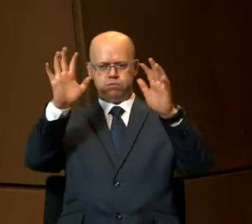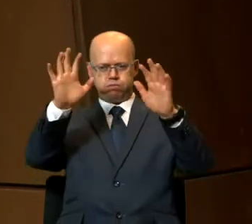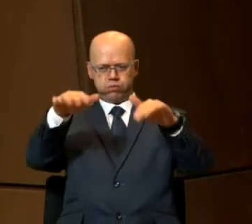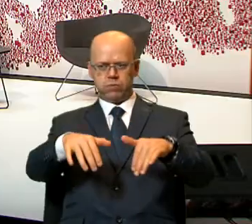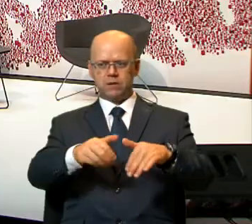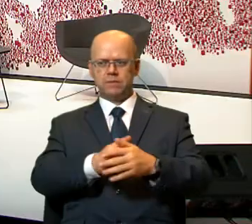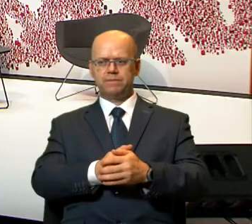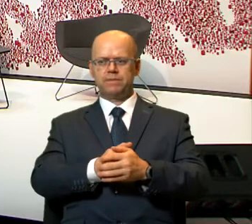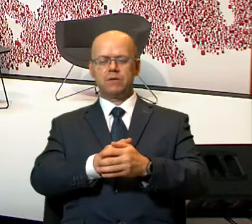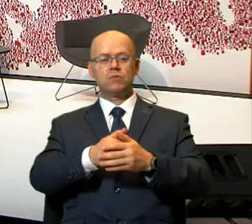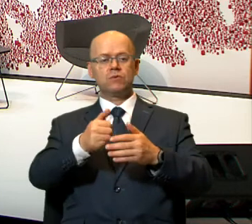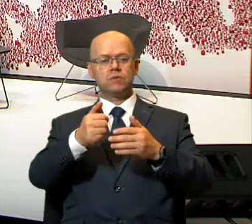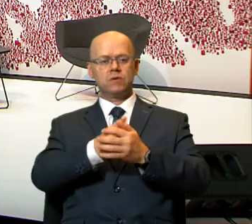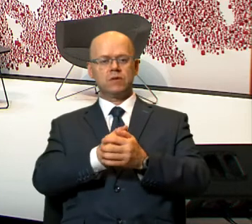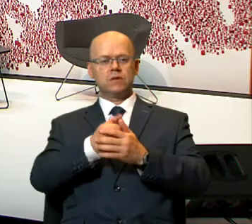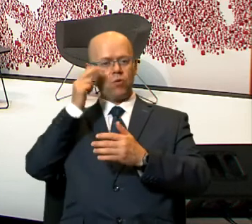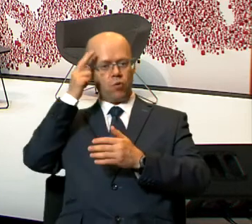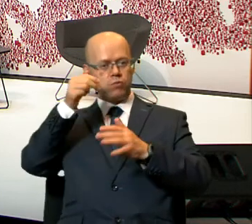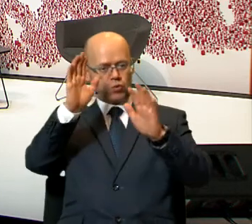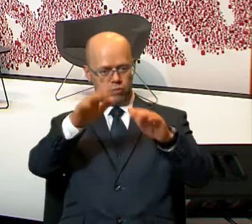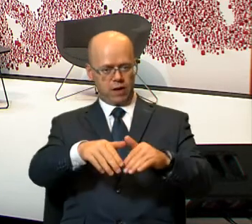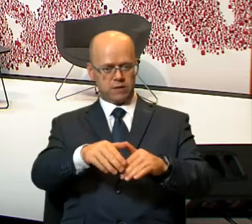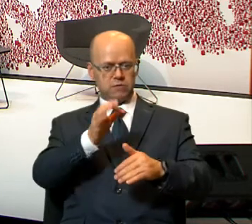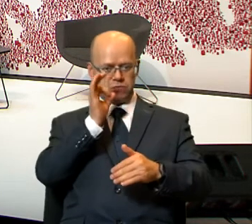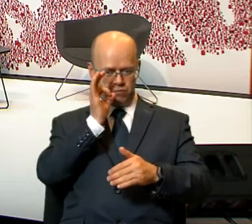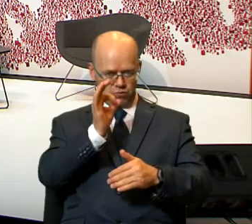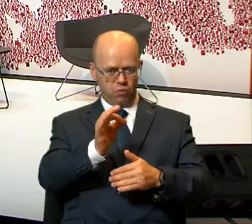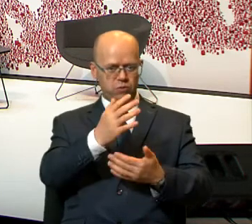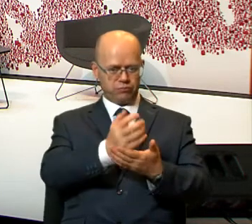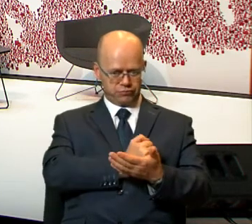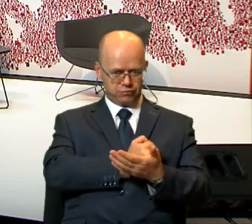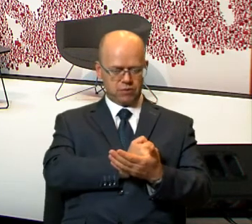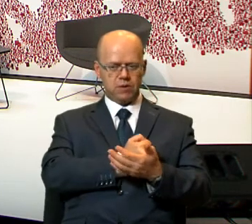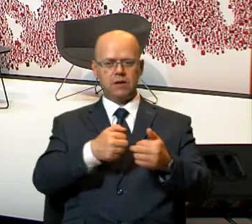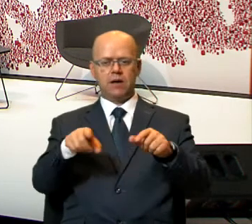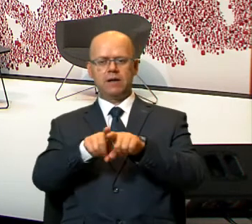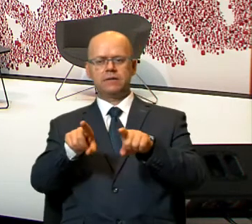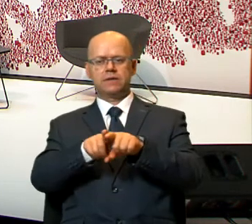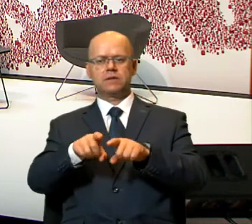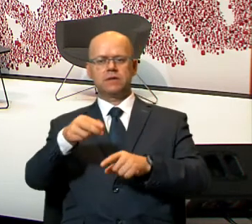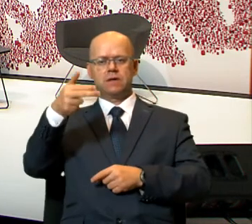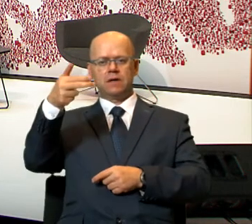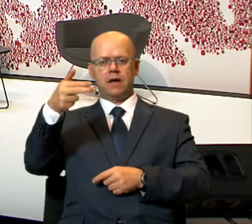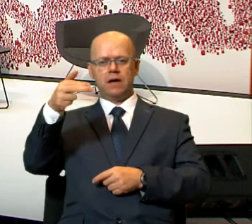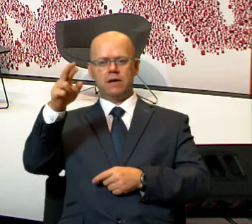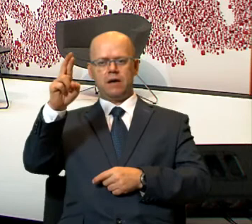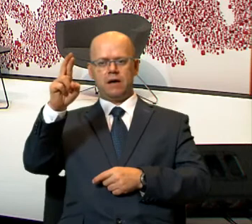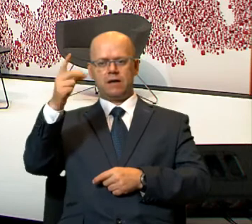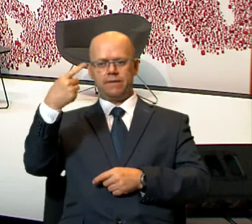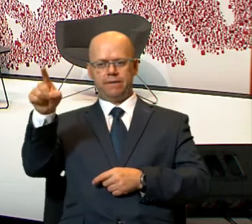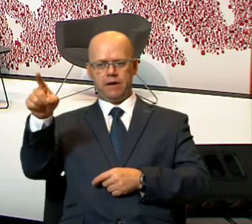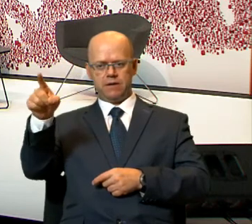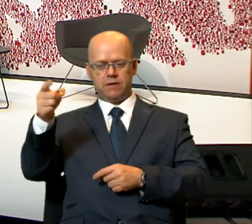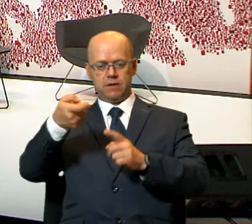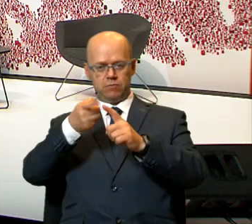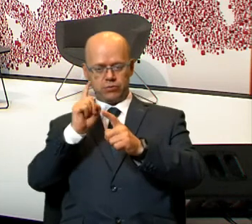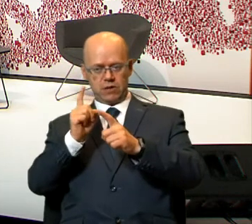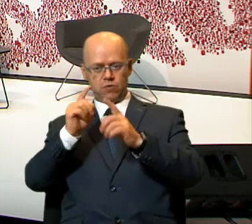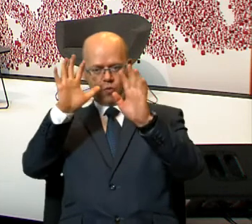jest wiele korzyści upadku komunizmu, ale to, co jest uderzające, to to, że ludzie w NRD przed